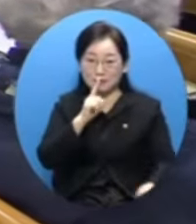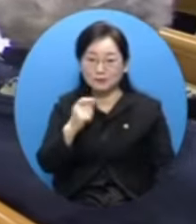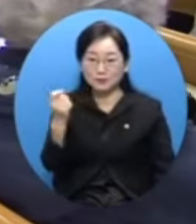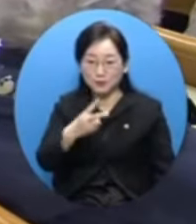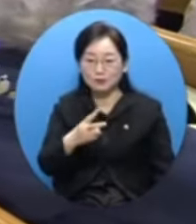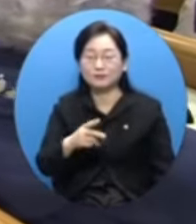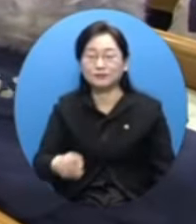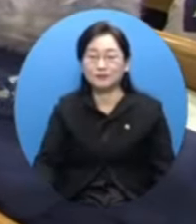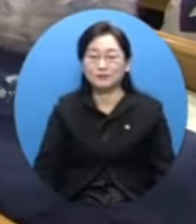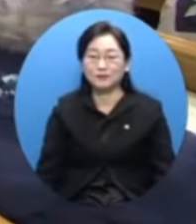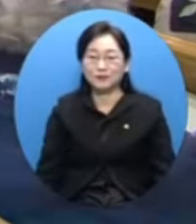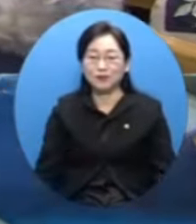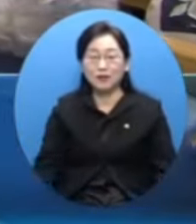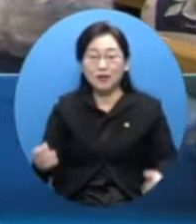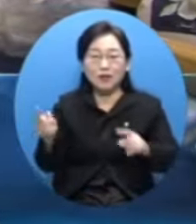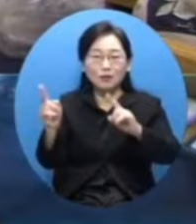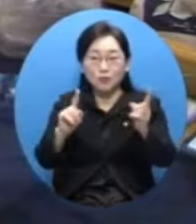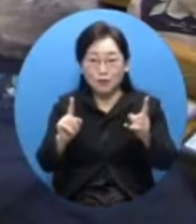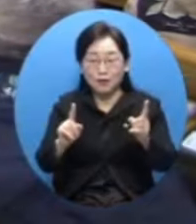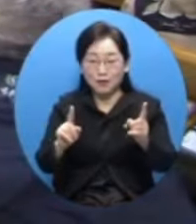같이 고백합니다. 부활장인